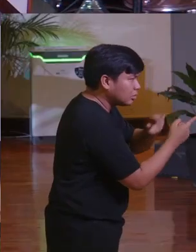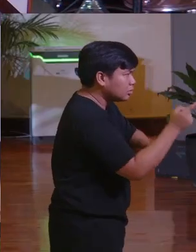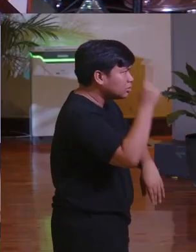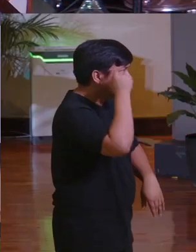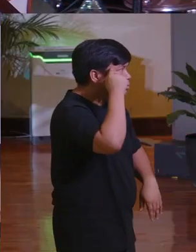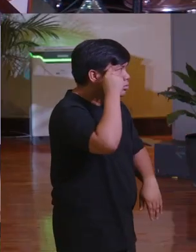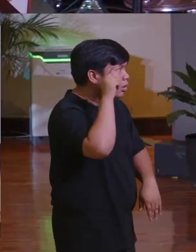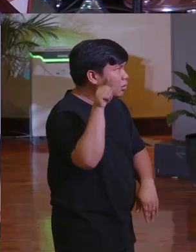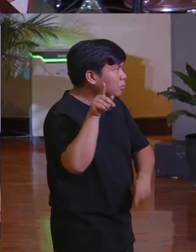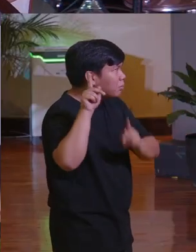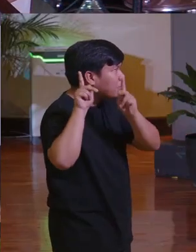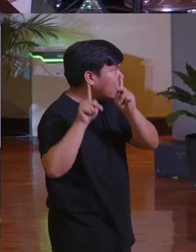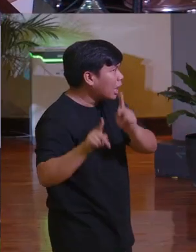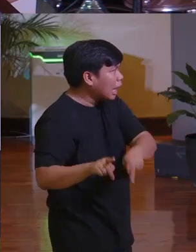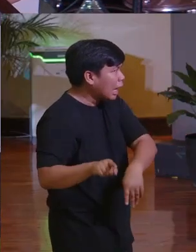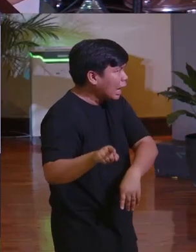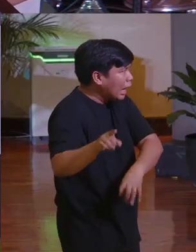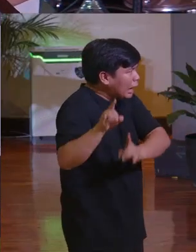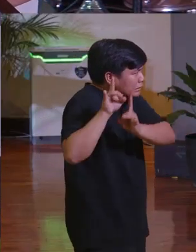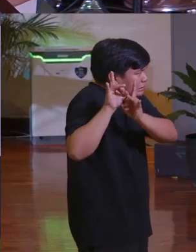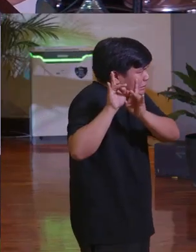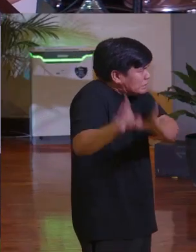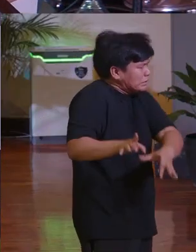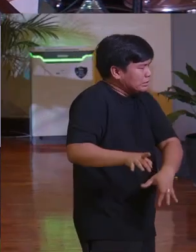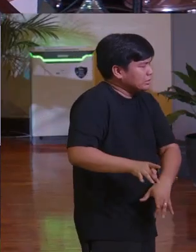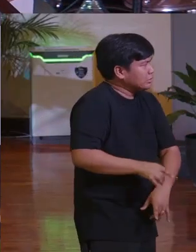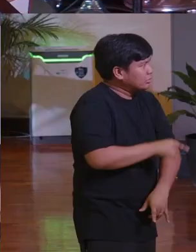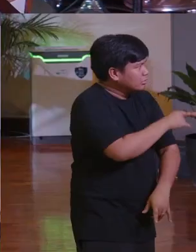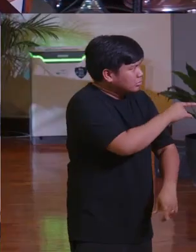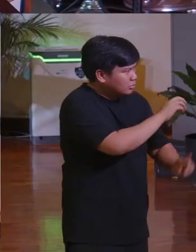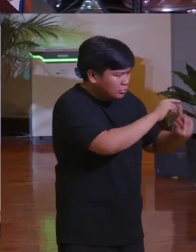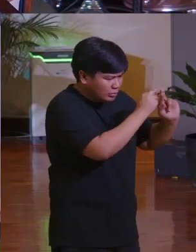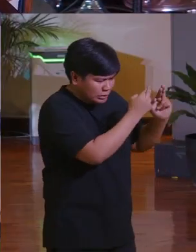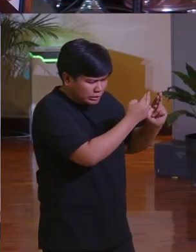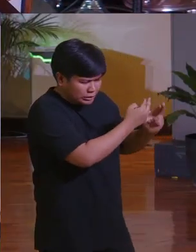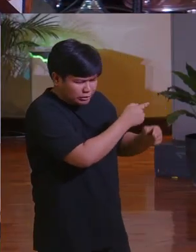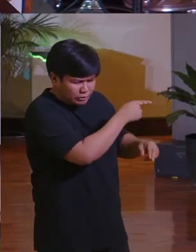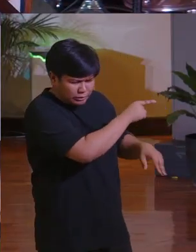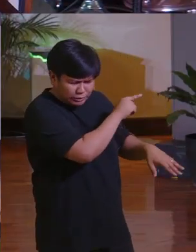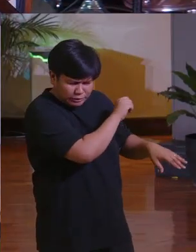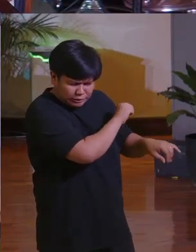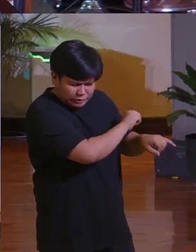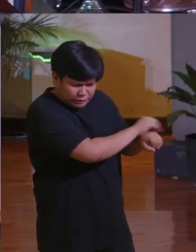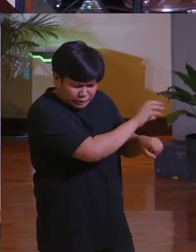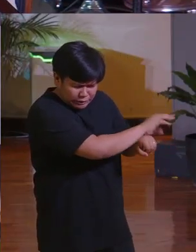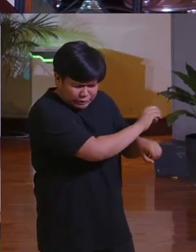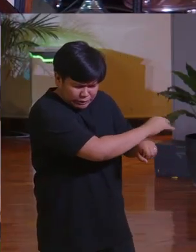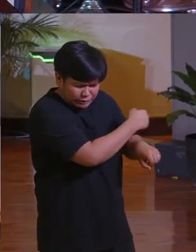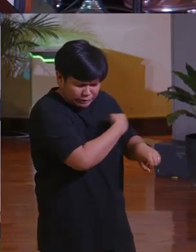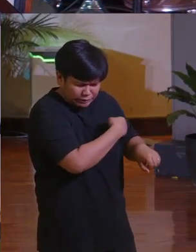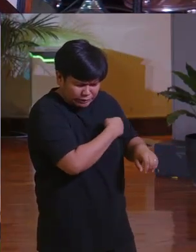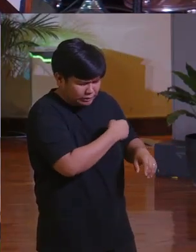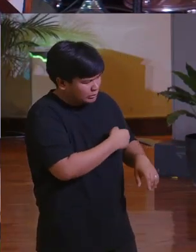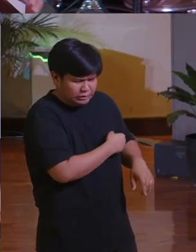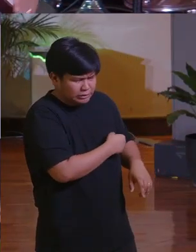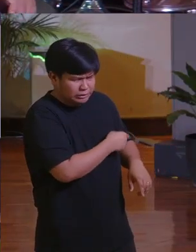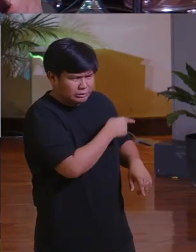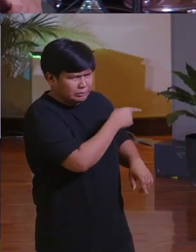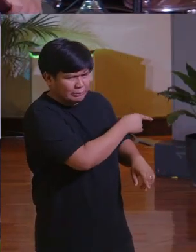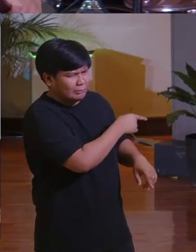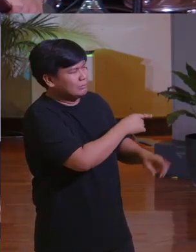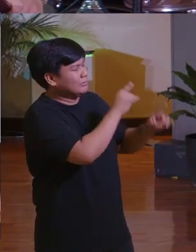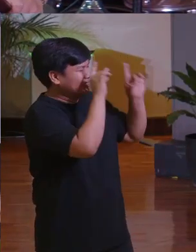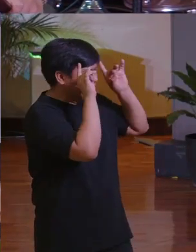lumilitaw na yung pangalan sa ulo nyo. No? No? Kamag-anak? Uy, si kuya